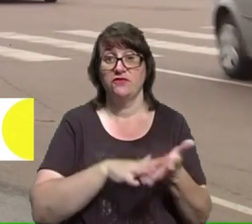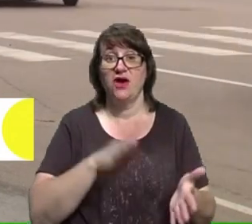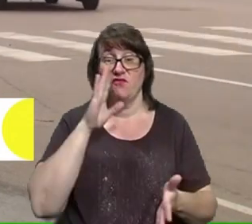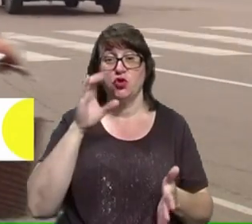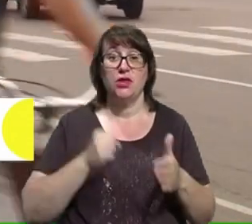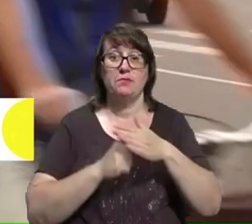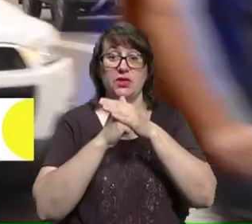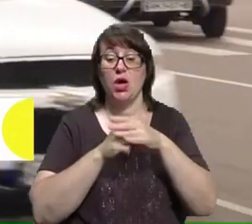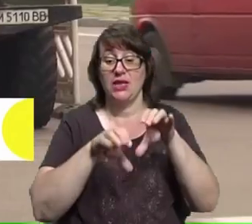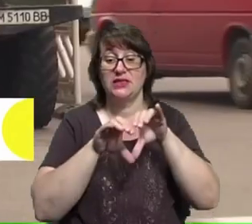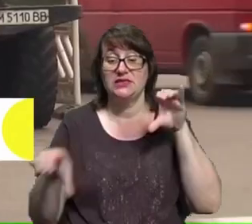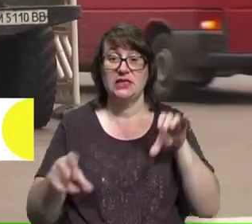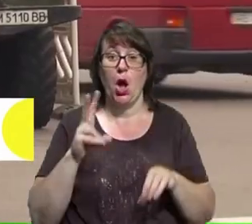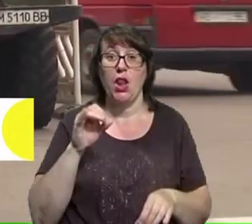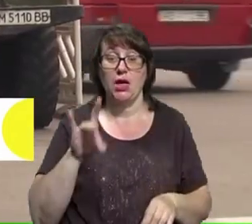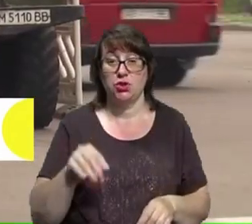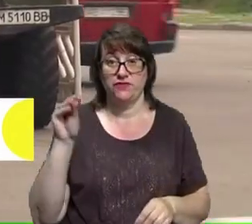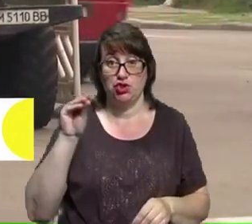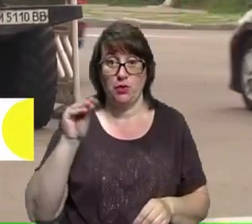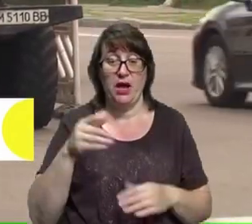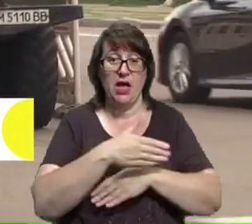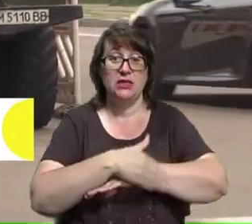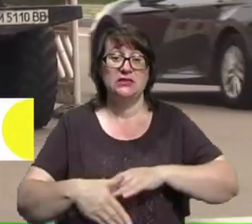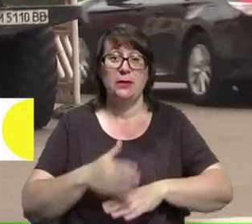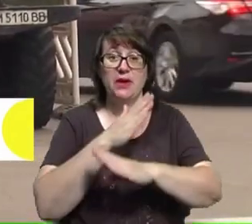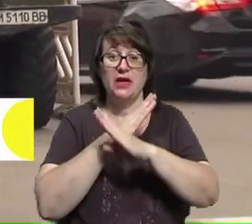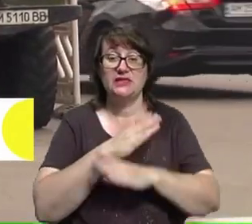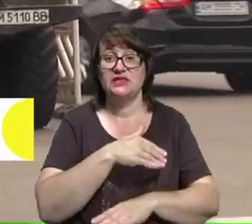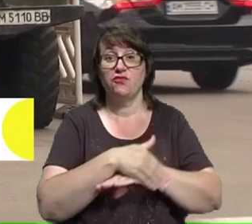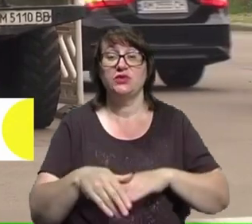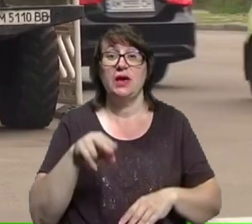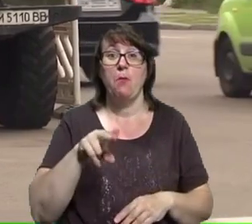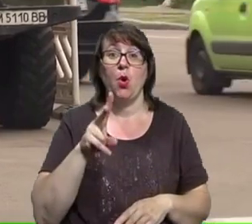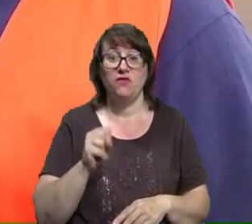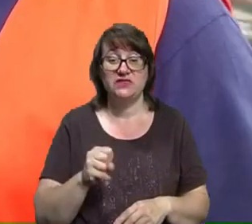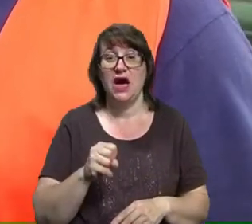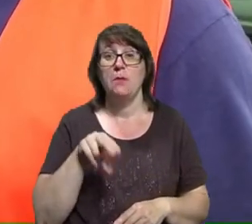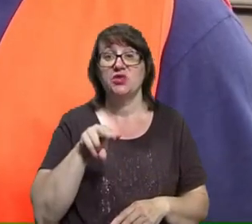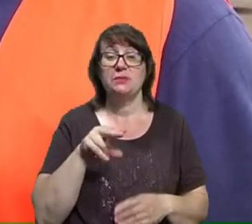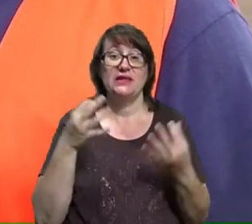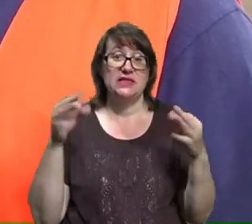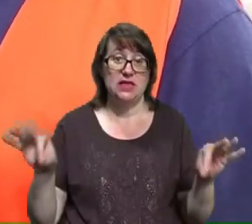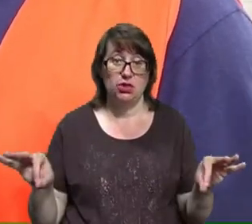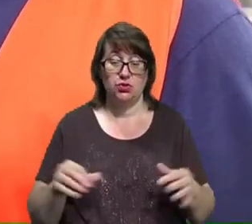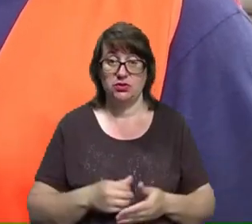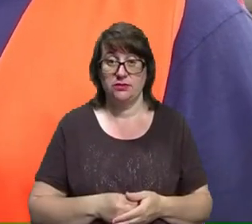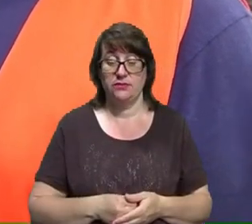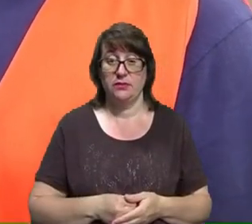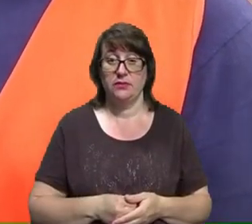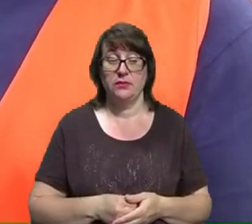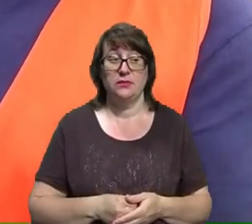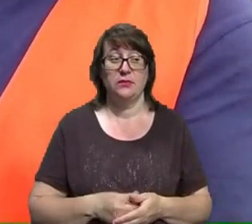каналізаційного колектору в Житомирі за адресою перехрестя вулиць Покровської та проспекту Незалежності. Розкопали, стару